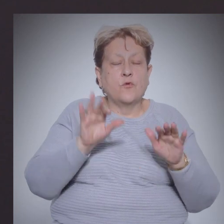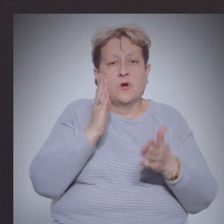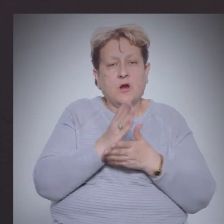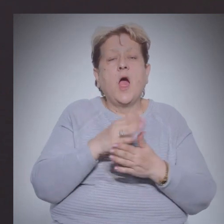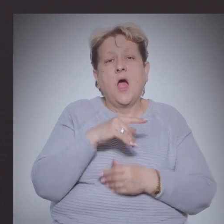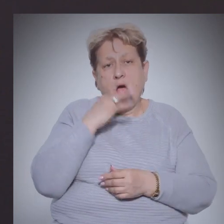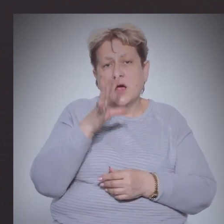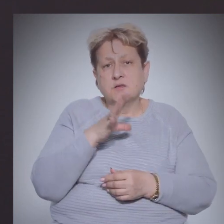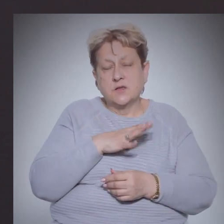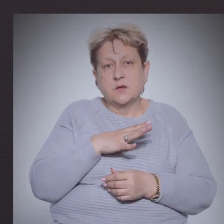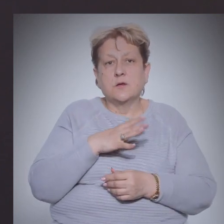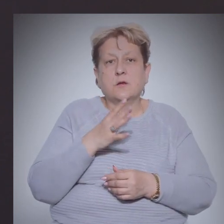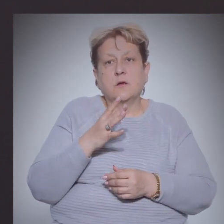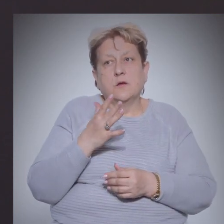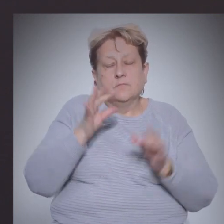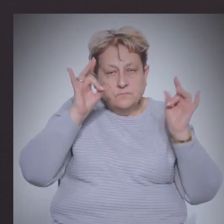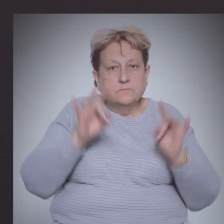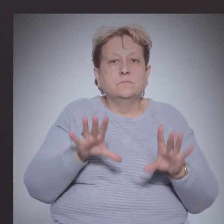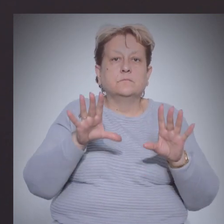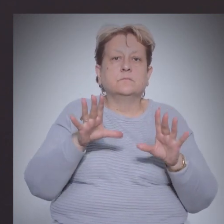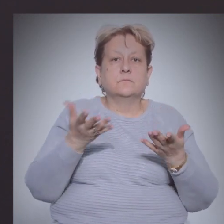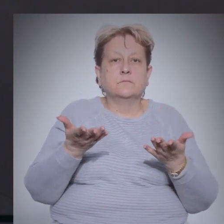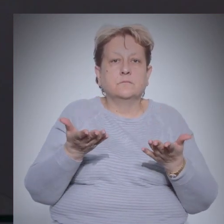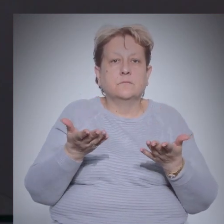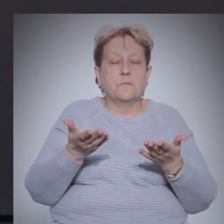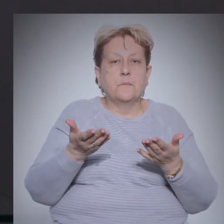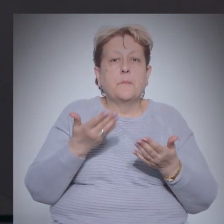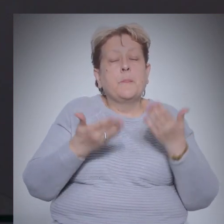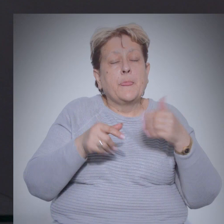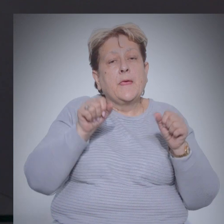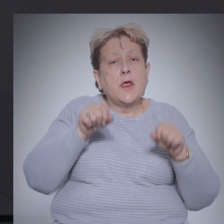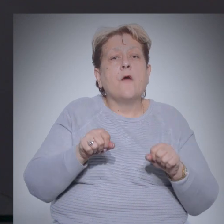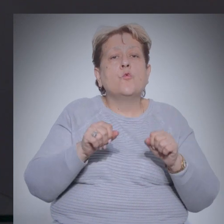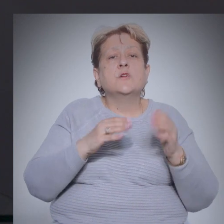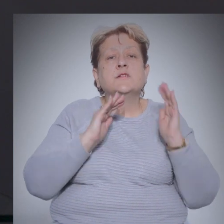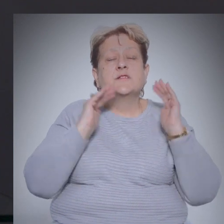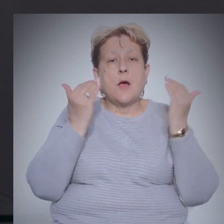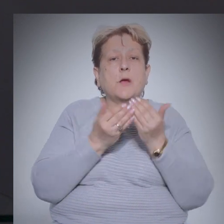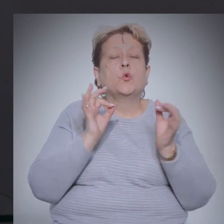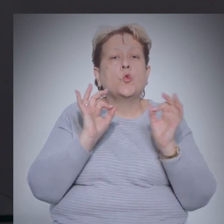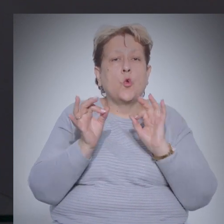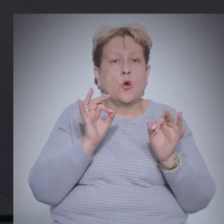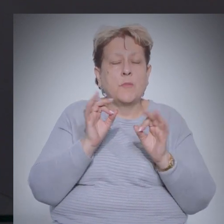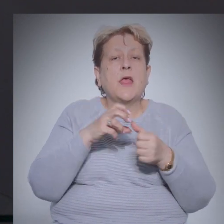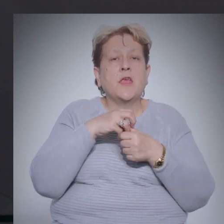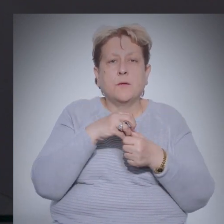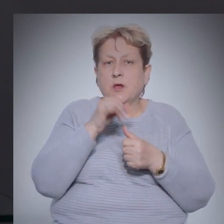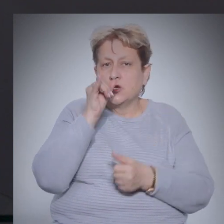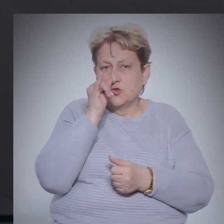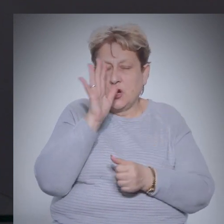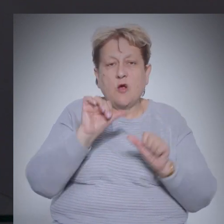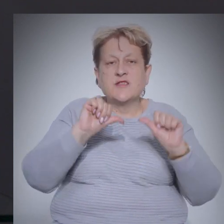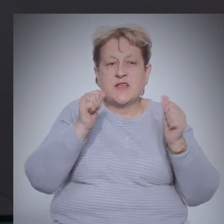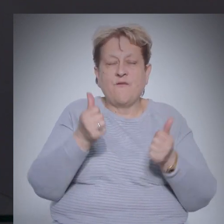այն արումով, արդեն ասեցի դա կանխատեսելության մասն է, այն արումով, որ իրավունք սամանապակող նորմերը և